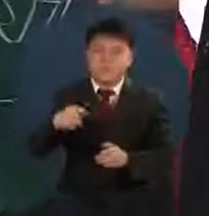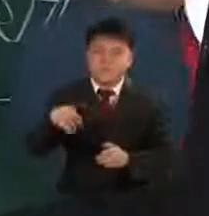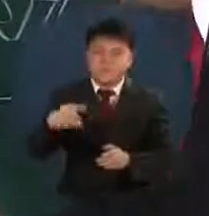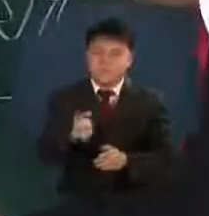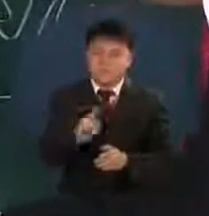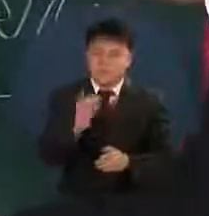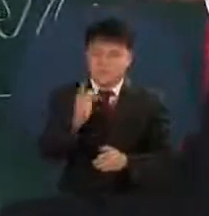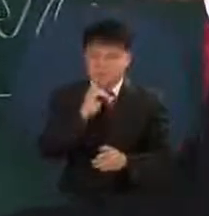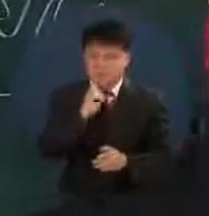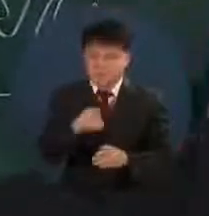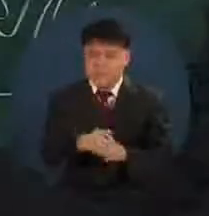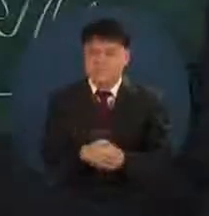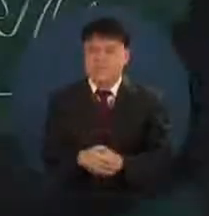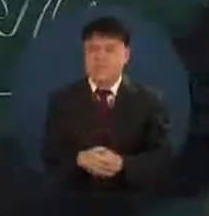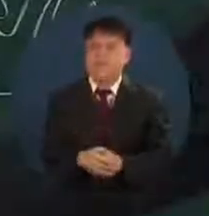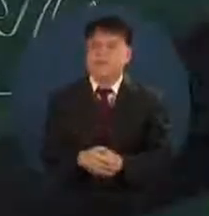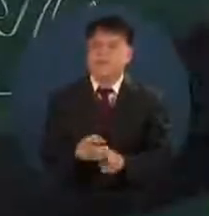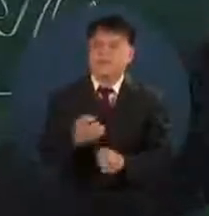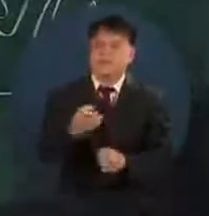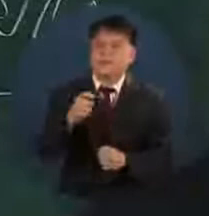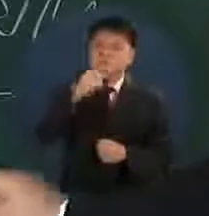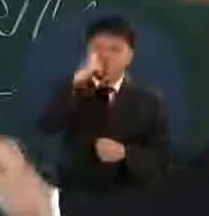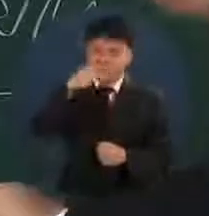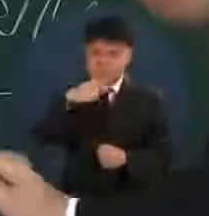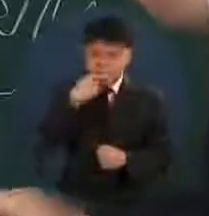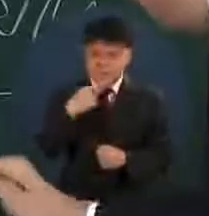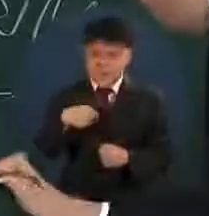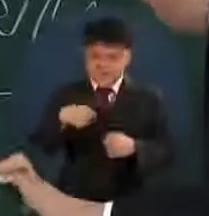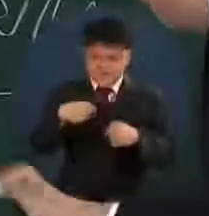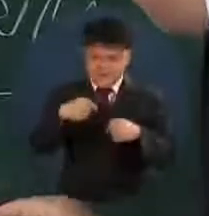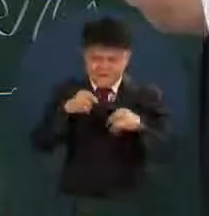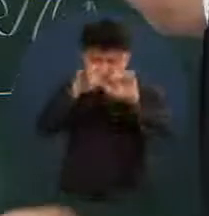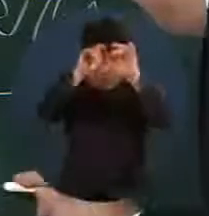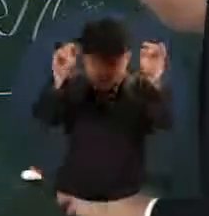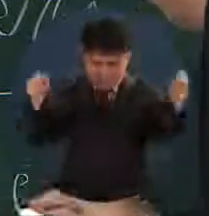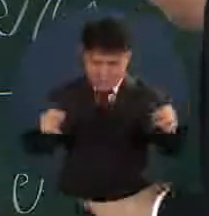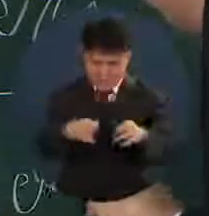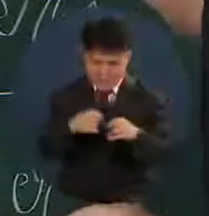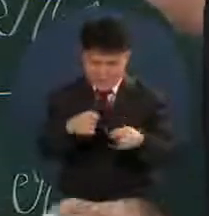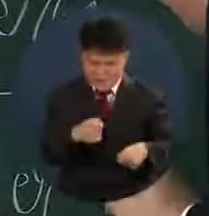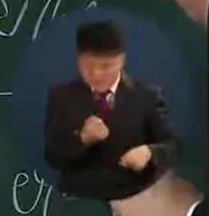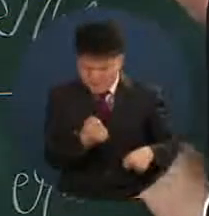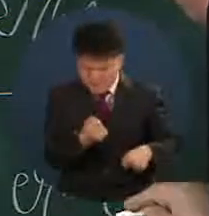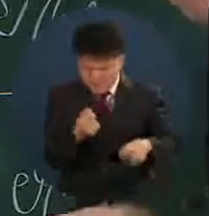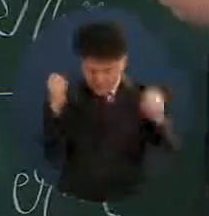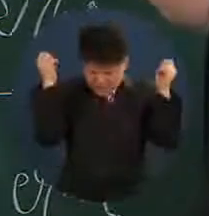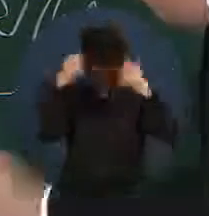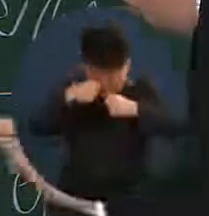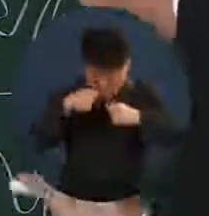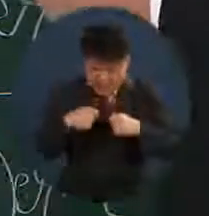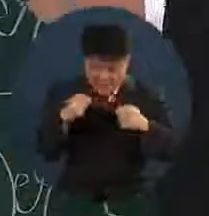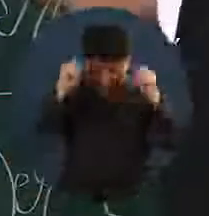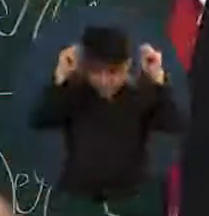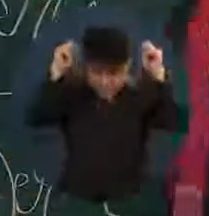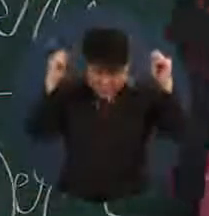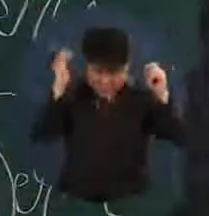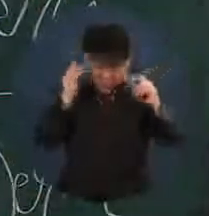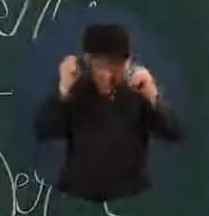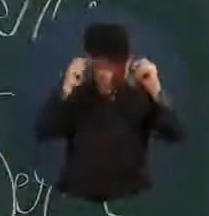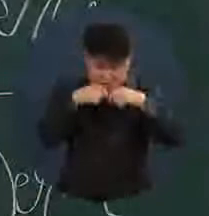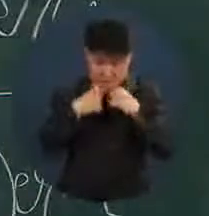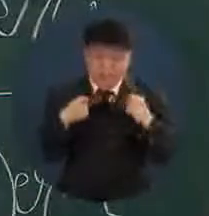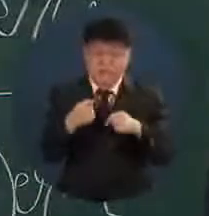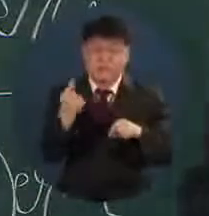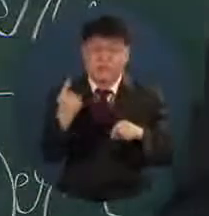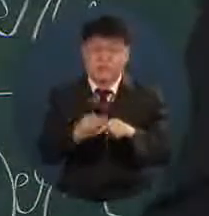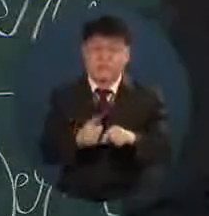1930년대 발견됐어요. 이것이 서양 염라대왕입니다. 그래서 명왕성이 됩니다. 많은 분들이 명왕성의